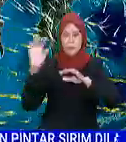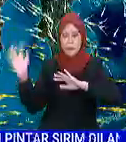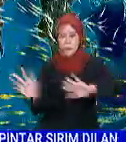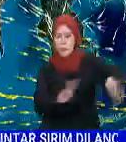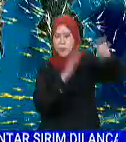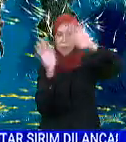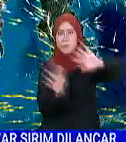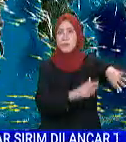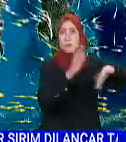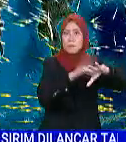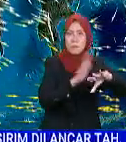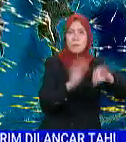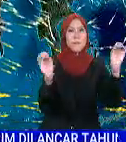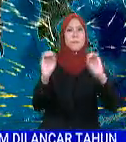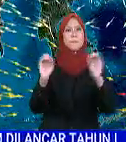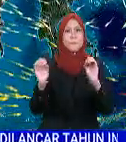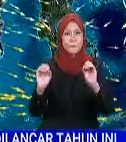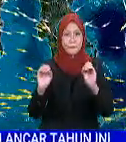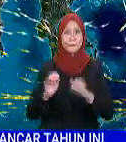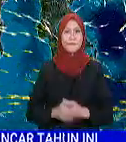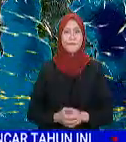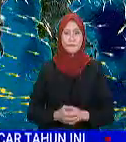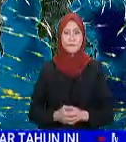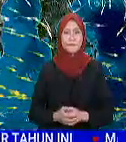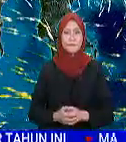bergelora dikeluarkan oleh jabatan kami buat masa ini.